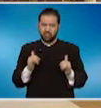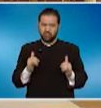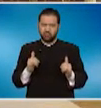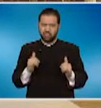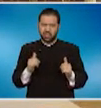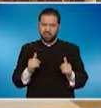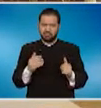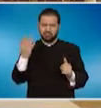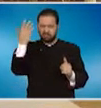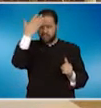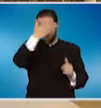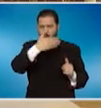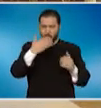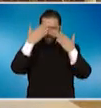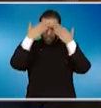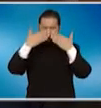le obtuzează vederile atât de mult încât